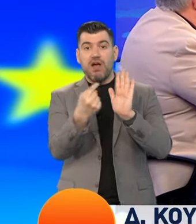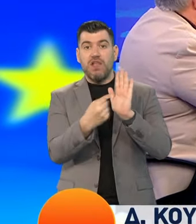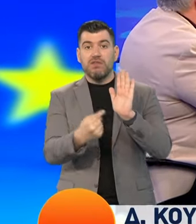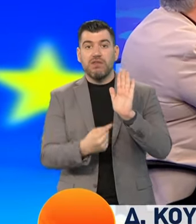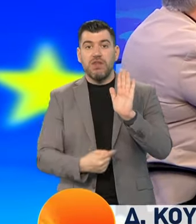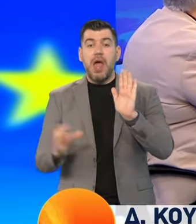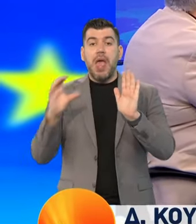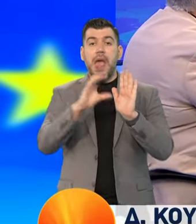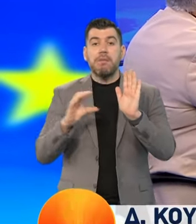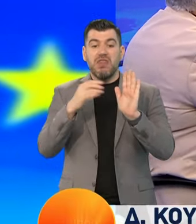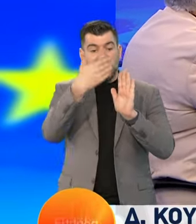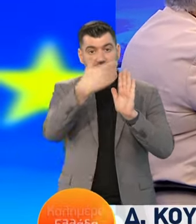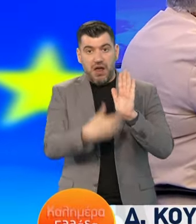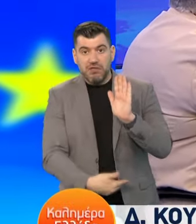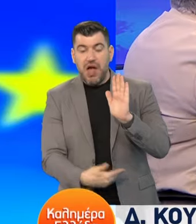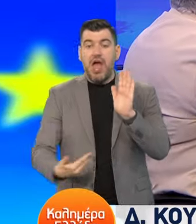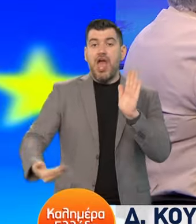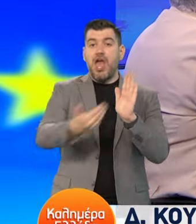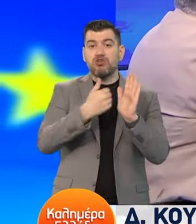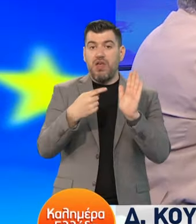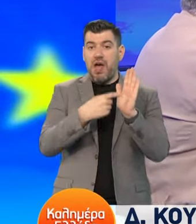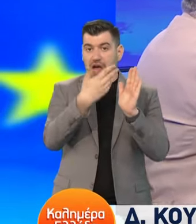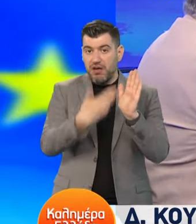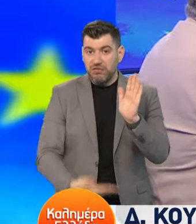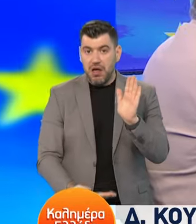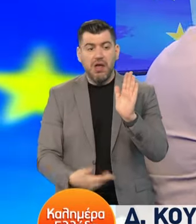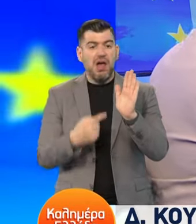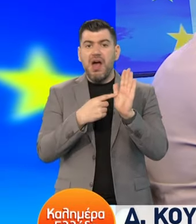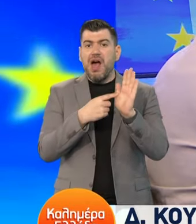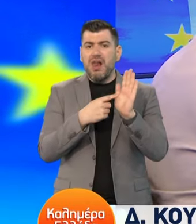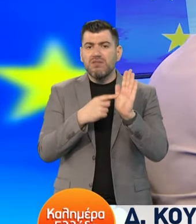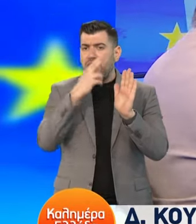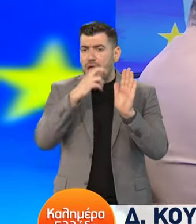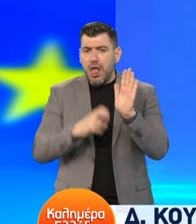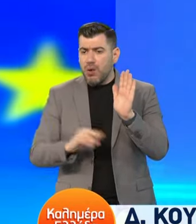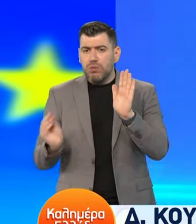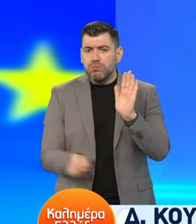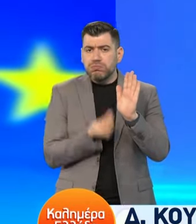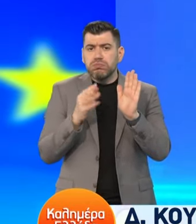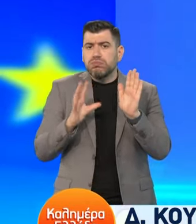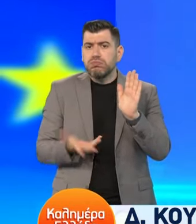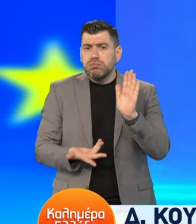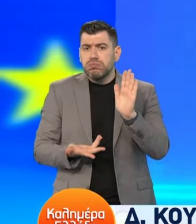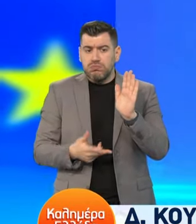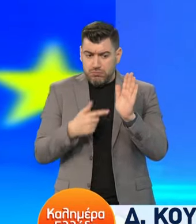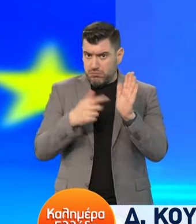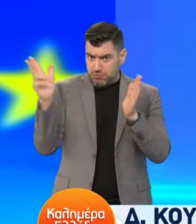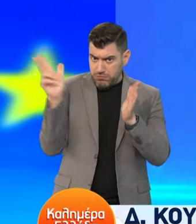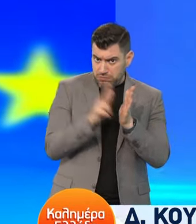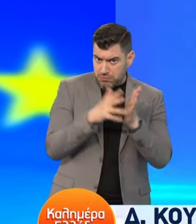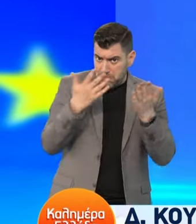επενδύσεις, τόσα έσοδα έχω, τόσα κίνητα έχω κλπ. Χωρίς να μπορεί κανείς να ελέγξει αν αυτά ισχύουν και